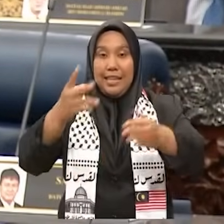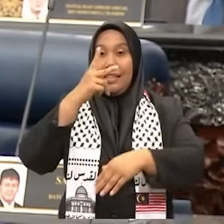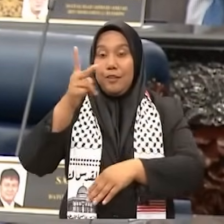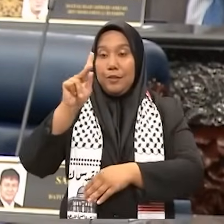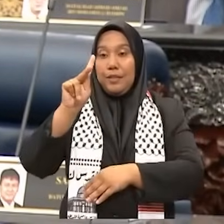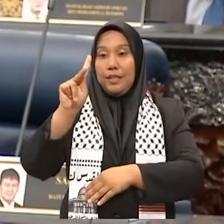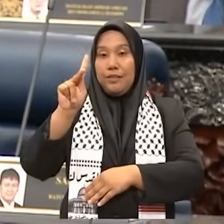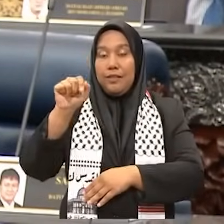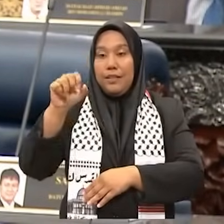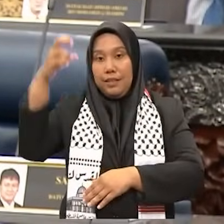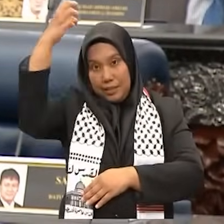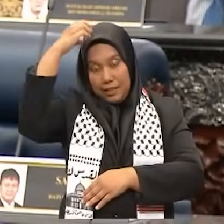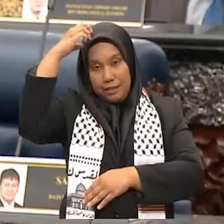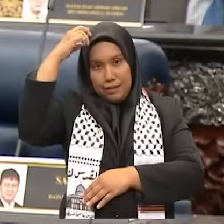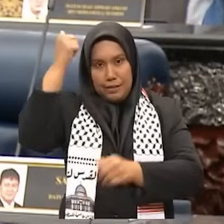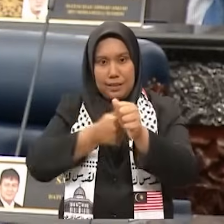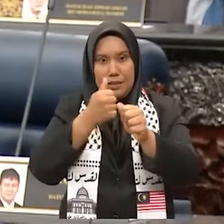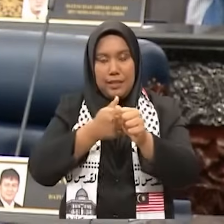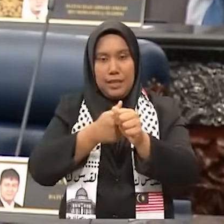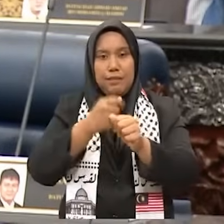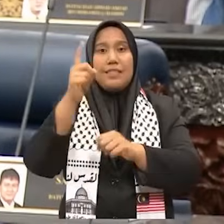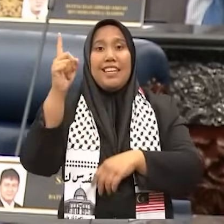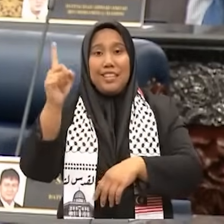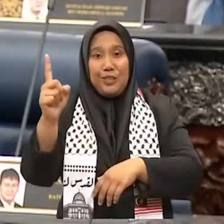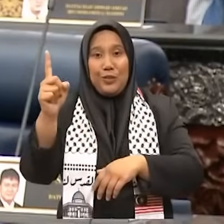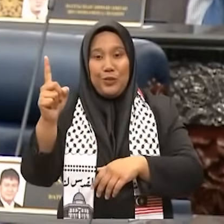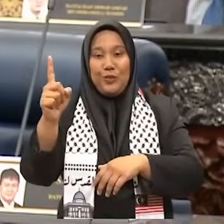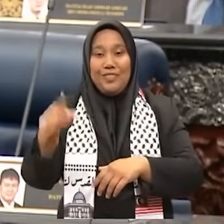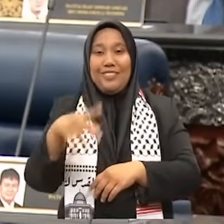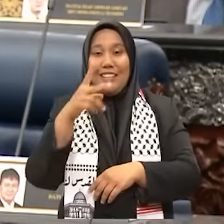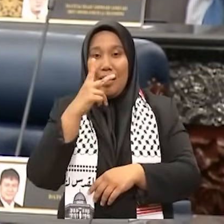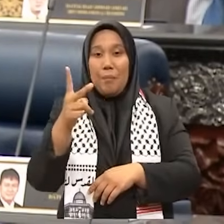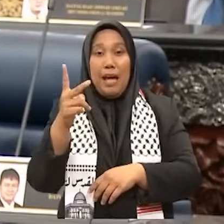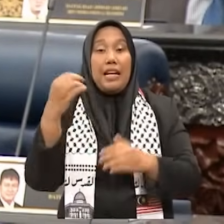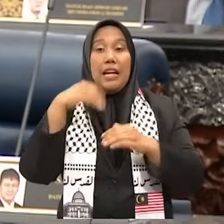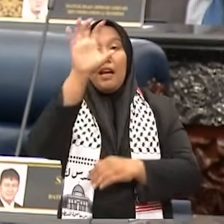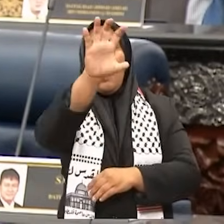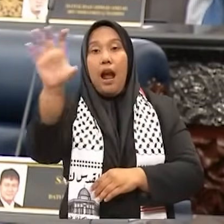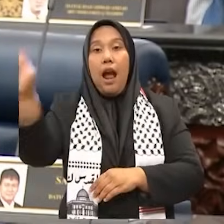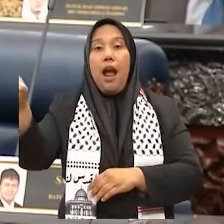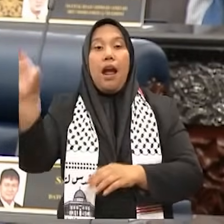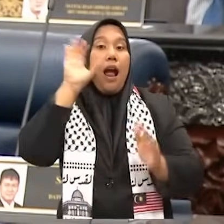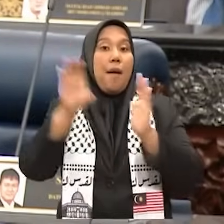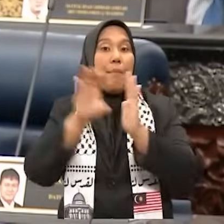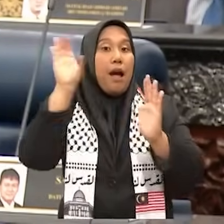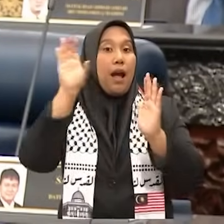perhatikan sepanjang jalan setiap 1 kilometer ada gambar Perdana Menteri tepi jalan. Berapakah belanja yang diputuskan untuk hal tersebut? Terima kasih